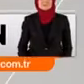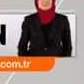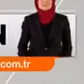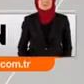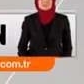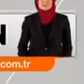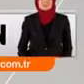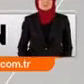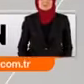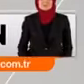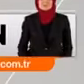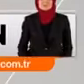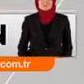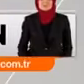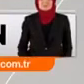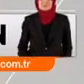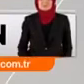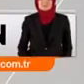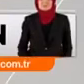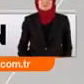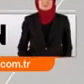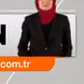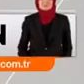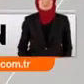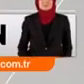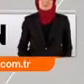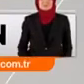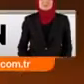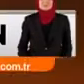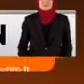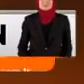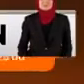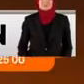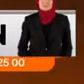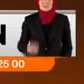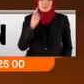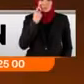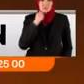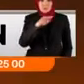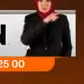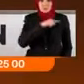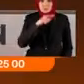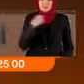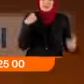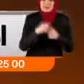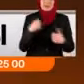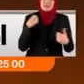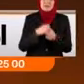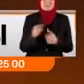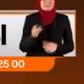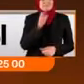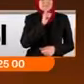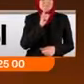meseleye çekmek altını çizerek söylüyorum bu saldırı kadar tehlikelidir hükümet kanadından peş peşe kınama